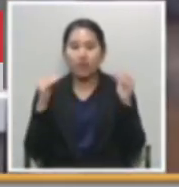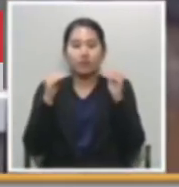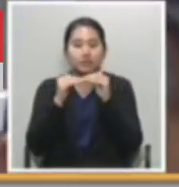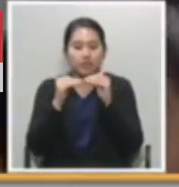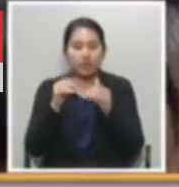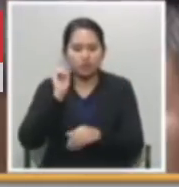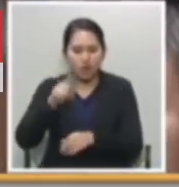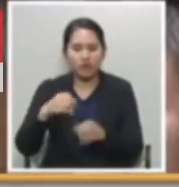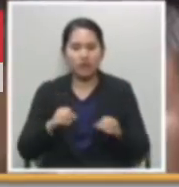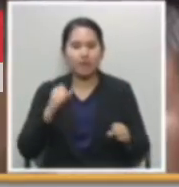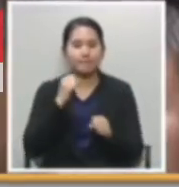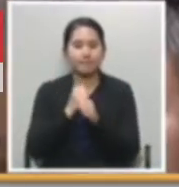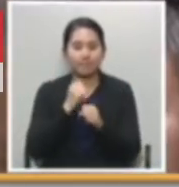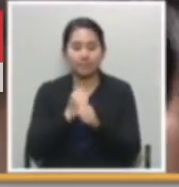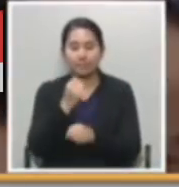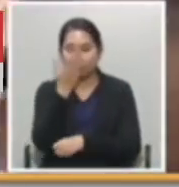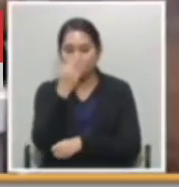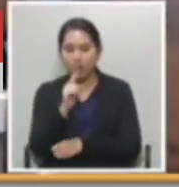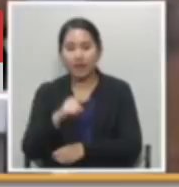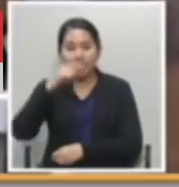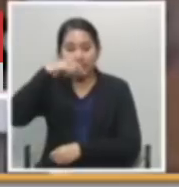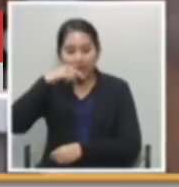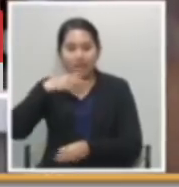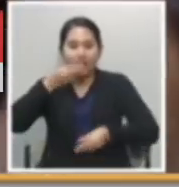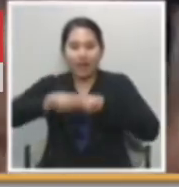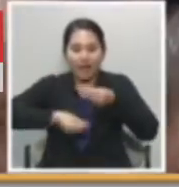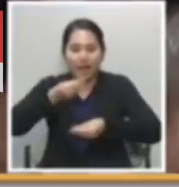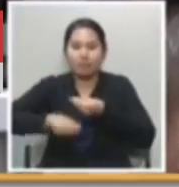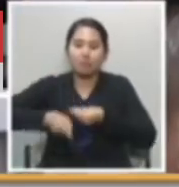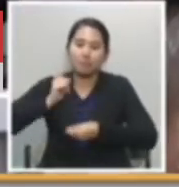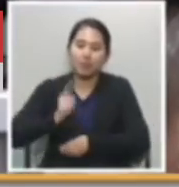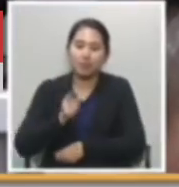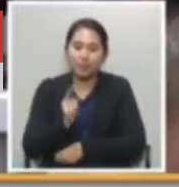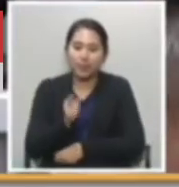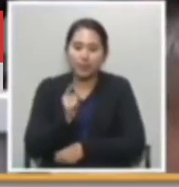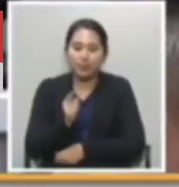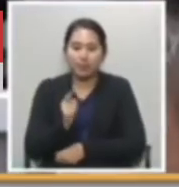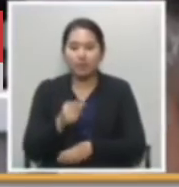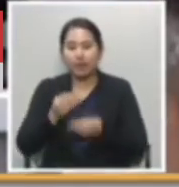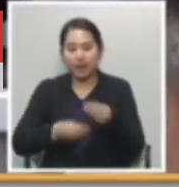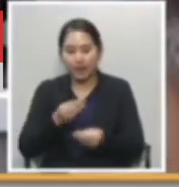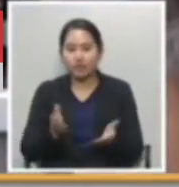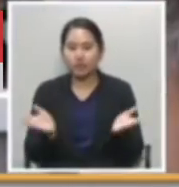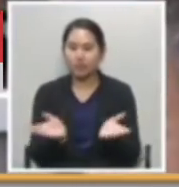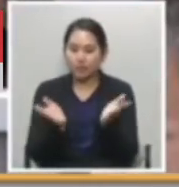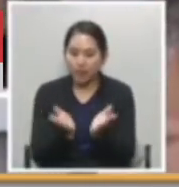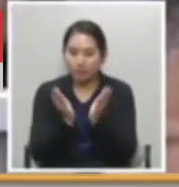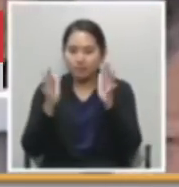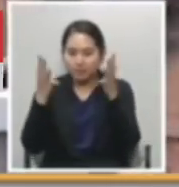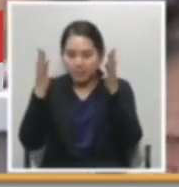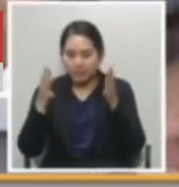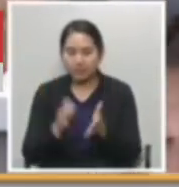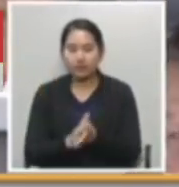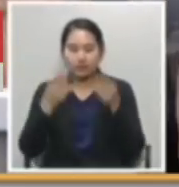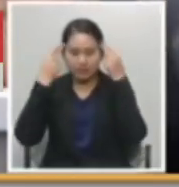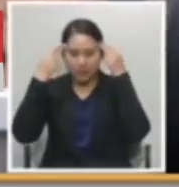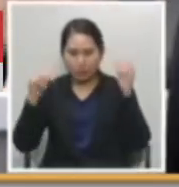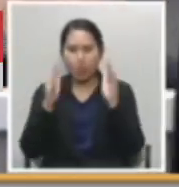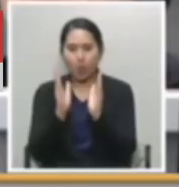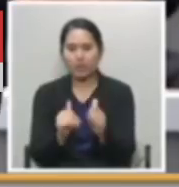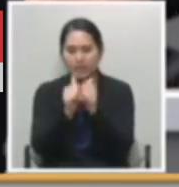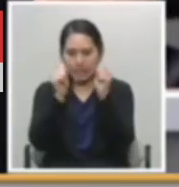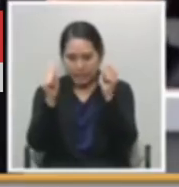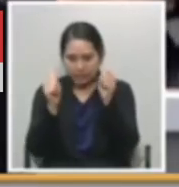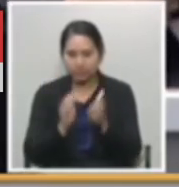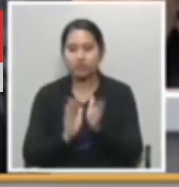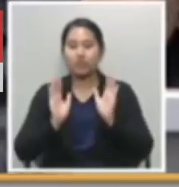ทำนะครับมันไม่ทำไม่ได้ประเทศไทยเรามีแต่ไปขายของเดิมๆแล้วก็ไม่มีการส่งเสริมเลยท่านนายกเป็นคนดีมากเลยกราบเรียนท่าน